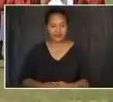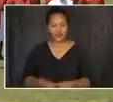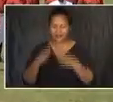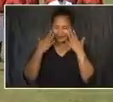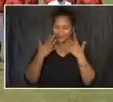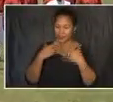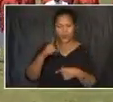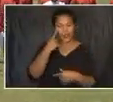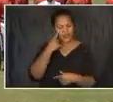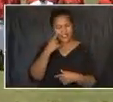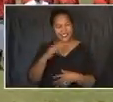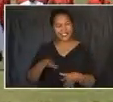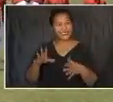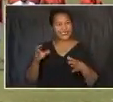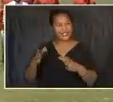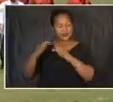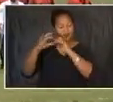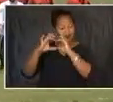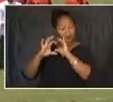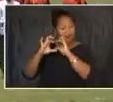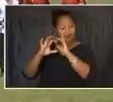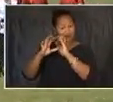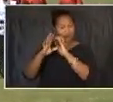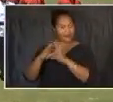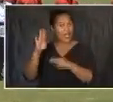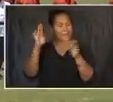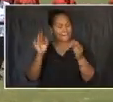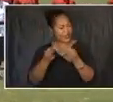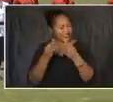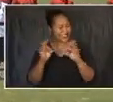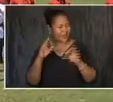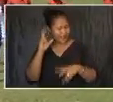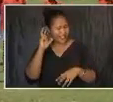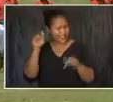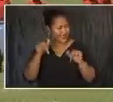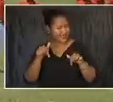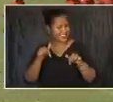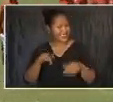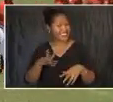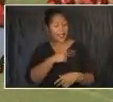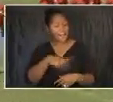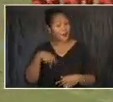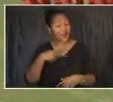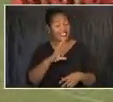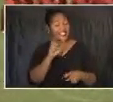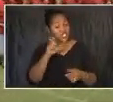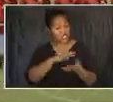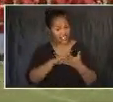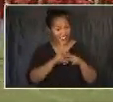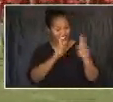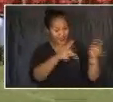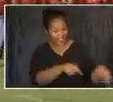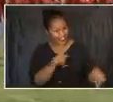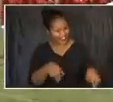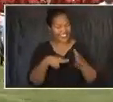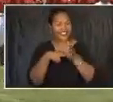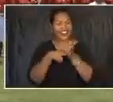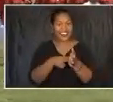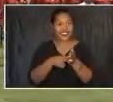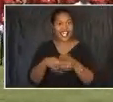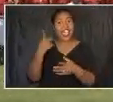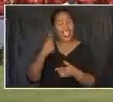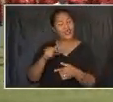domo ni biukila na buni pakatangi erongo dito ka na lomani rarango na Prince Charles Park nandi kabayo kadi kan non ratang